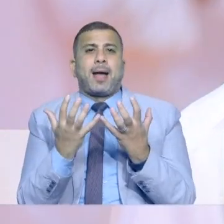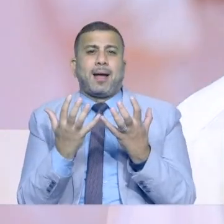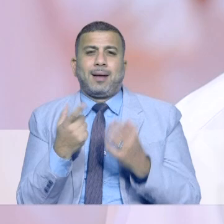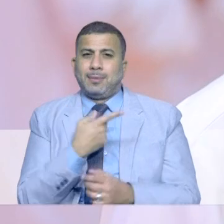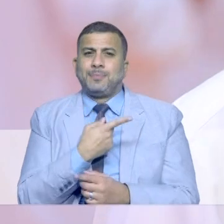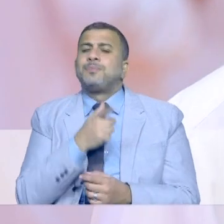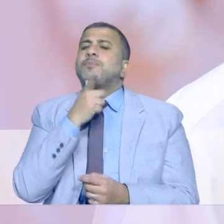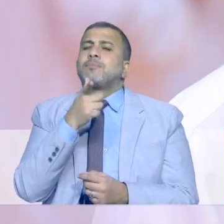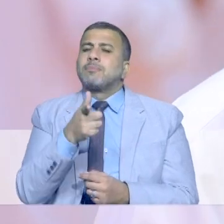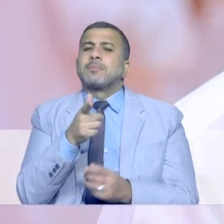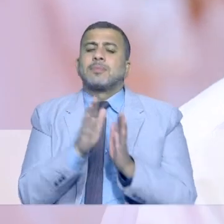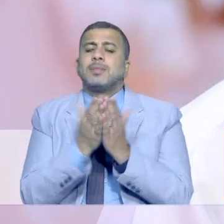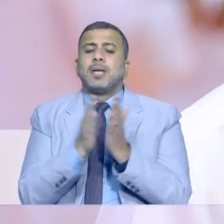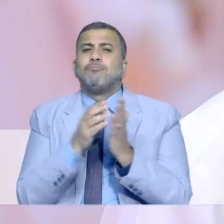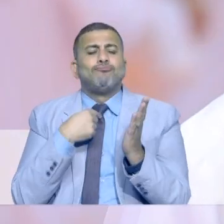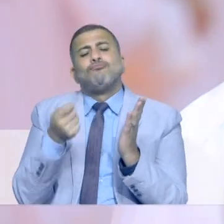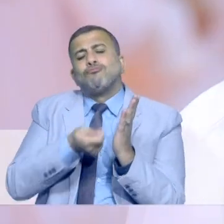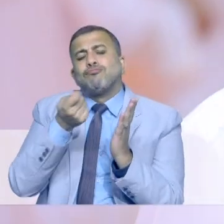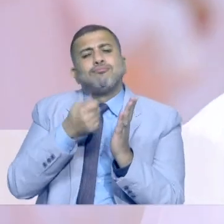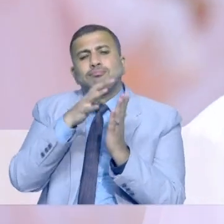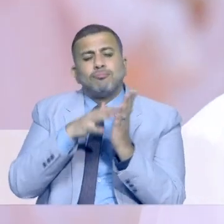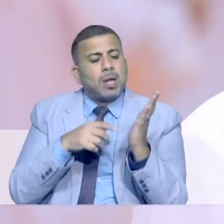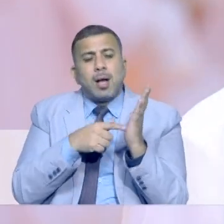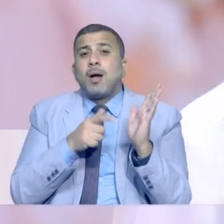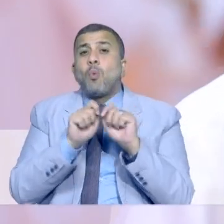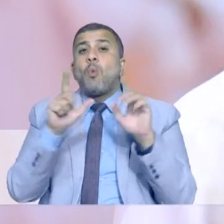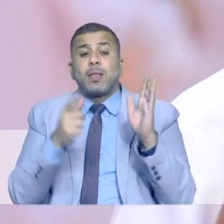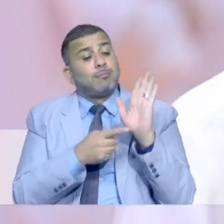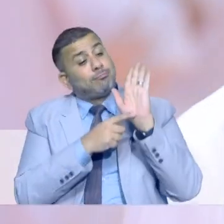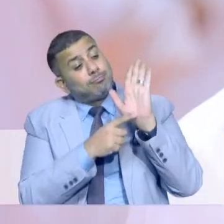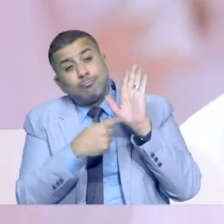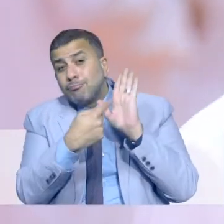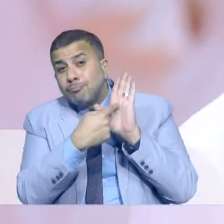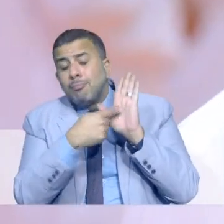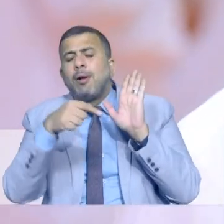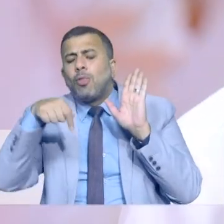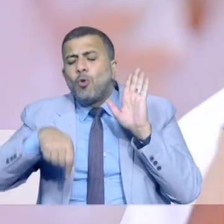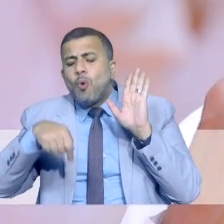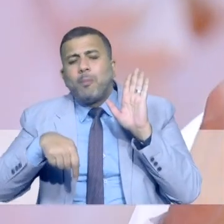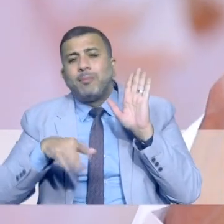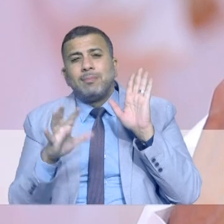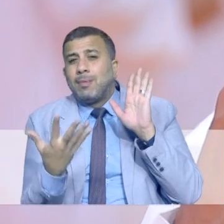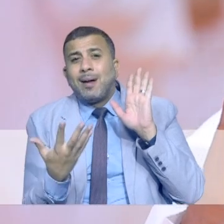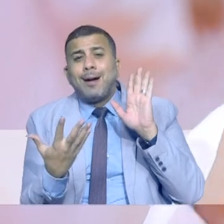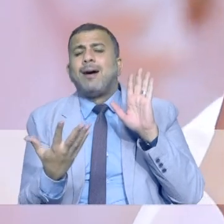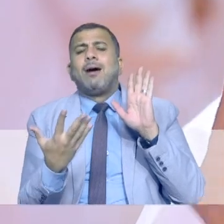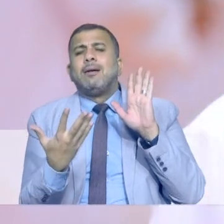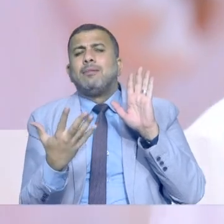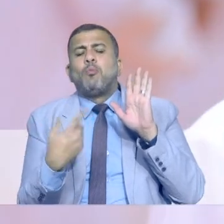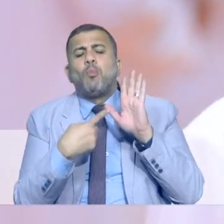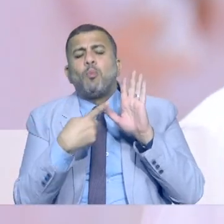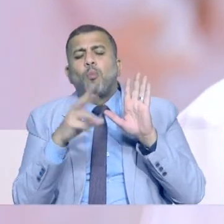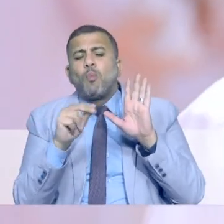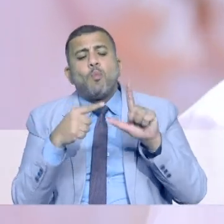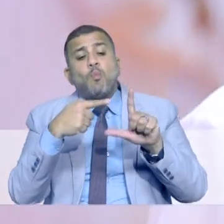المناخ. لذلك هذا الكتاب أتى ليبين أنه ما يحدث اليوم هو عبارة عن